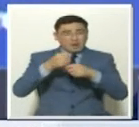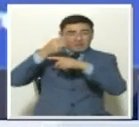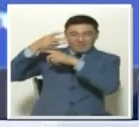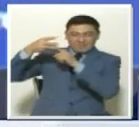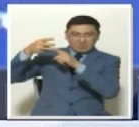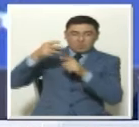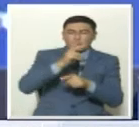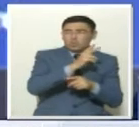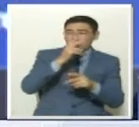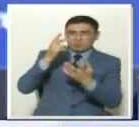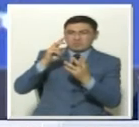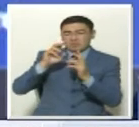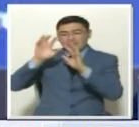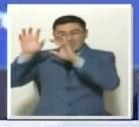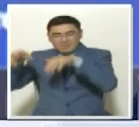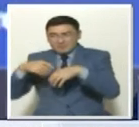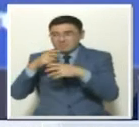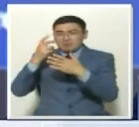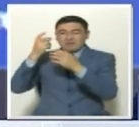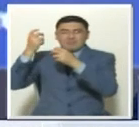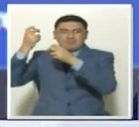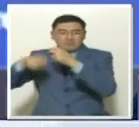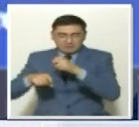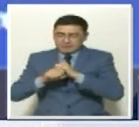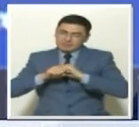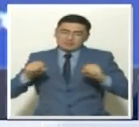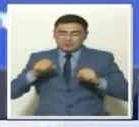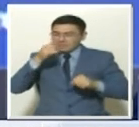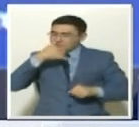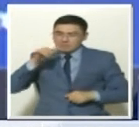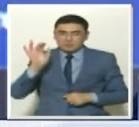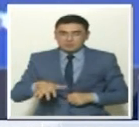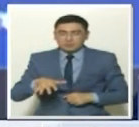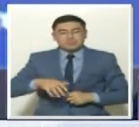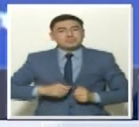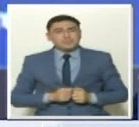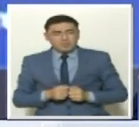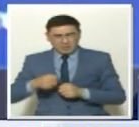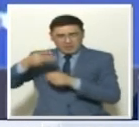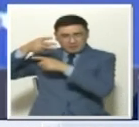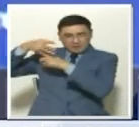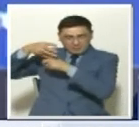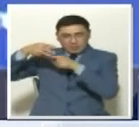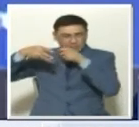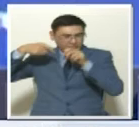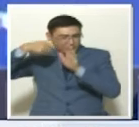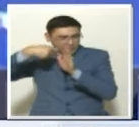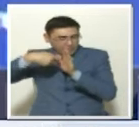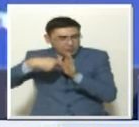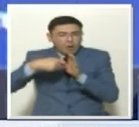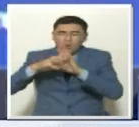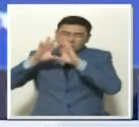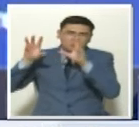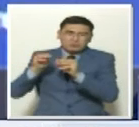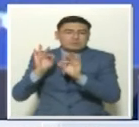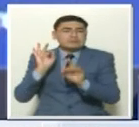исключением возможности снятия и повреждения их ручным способом. Установка камер видеонаблюдения прежде всего направлена на соблюдение